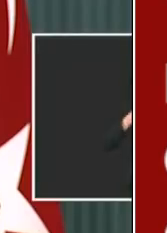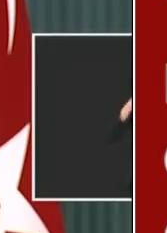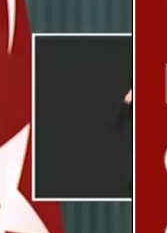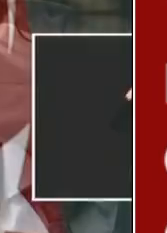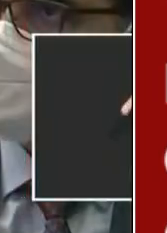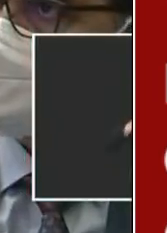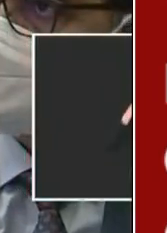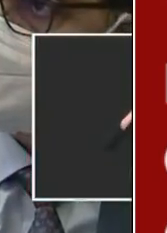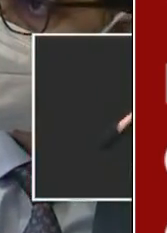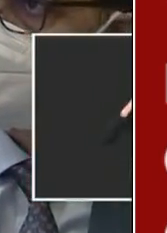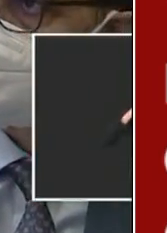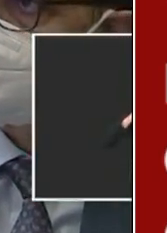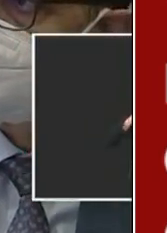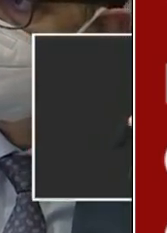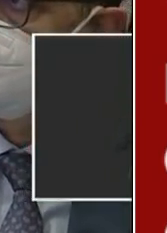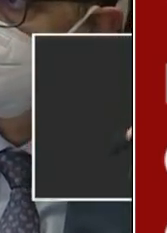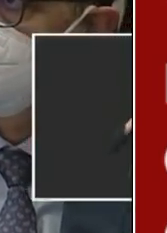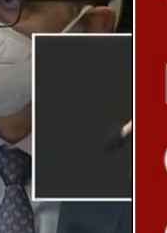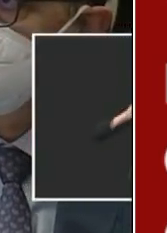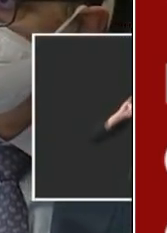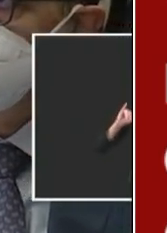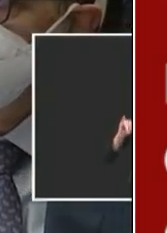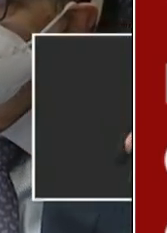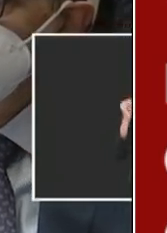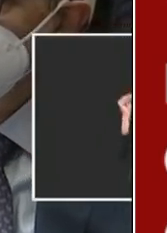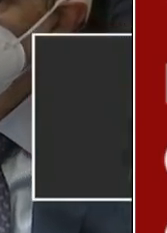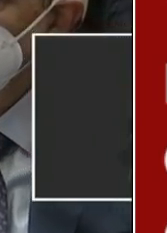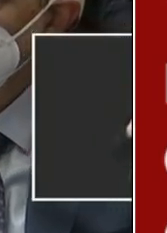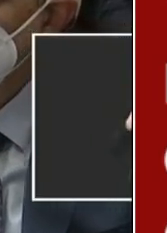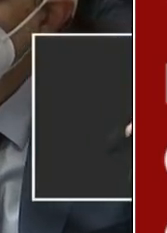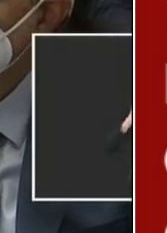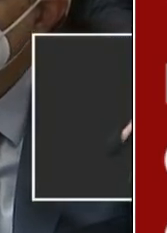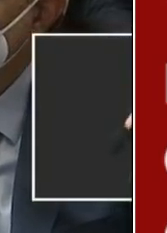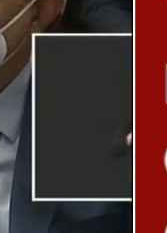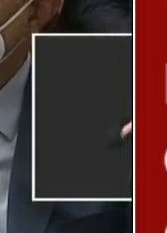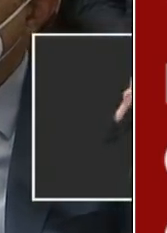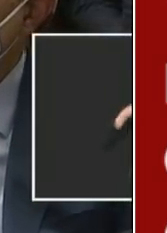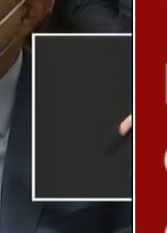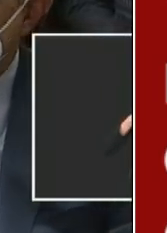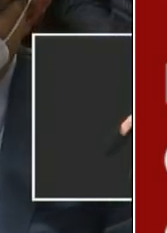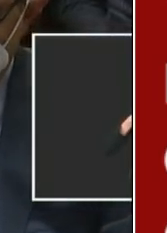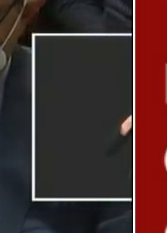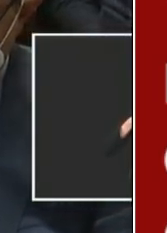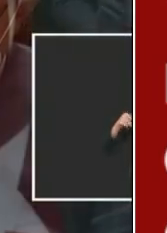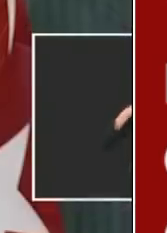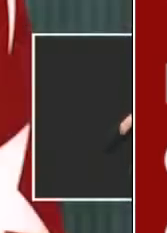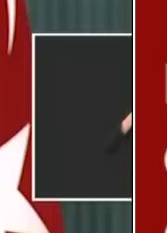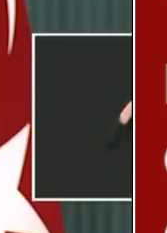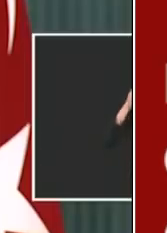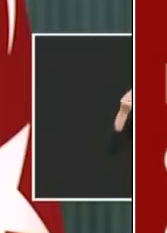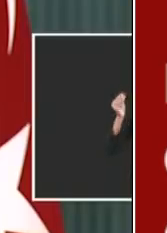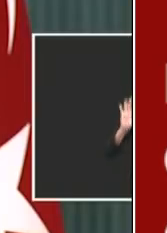ve milletine karşı böyle ağır bir suç işleyen herkesin yakasına yapılacaktır